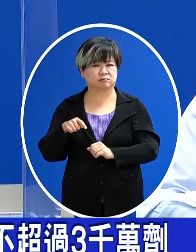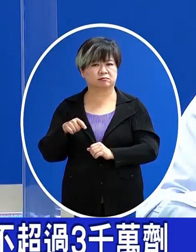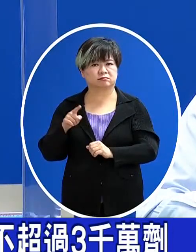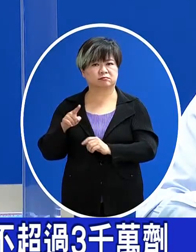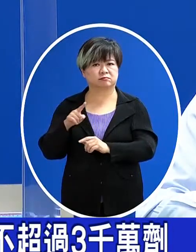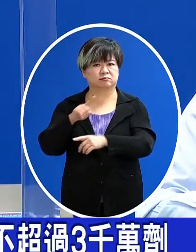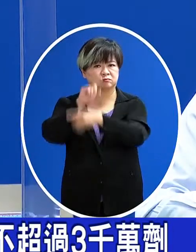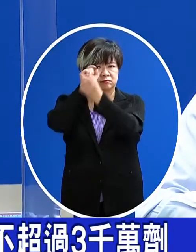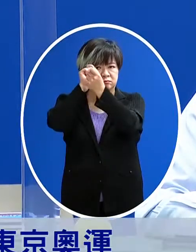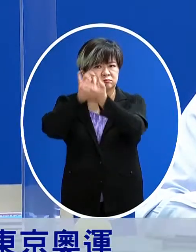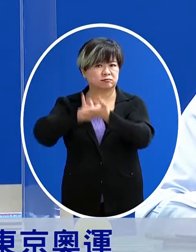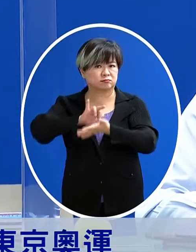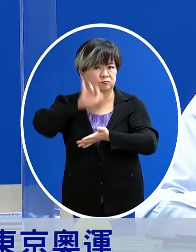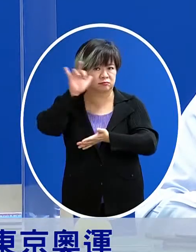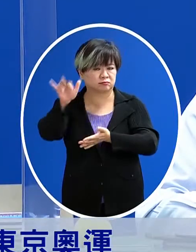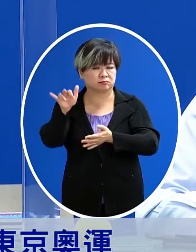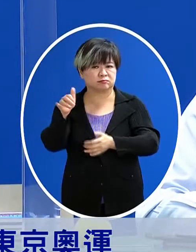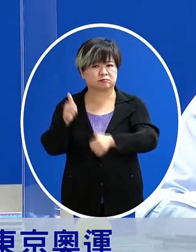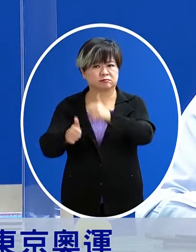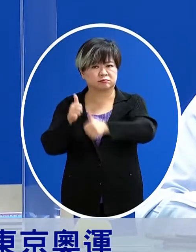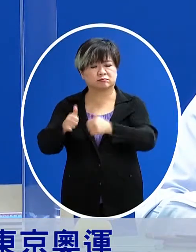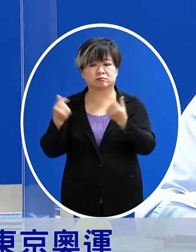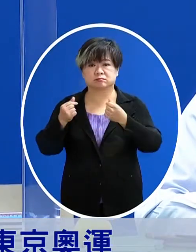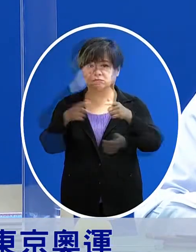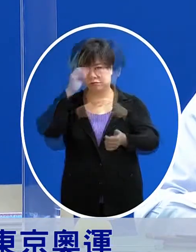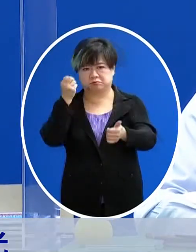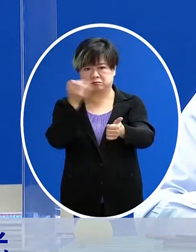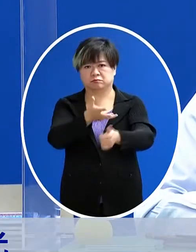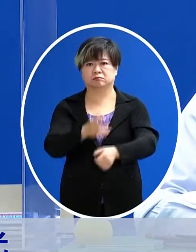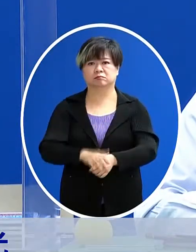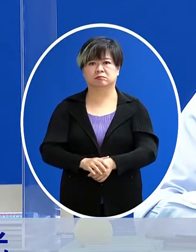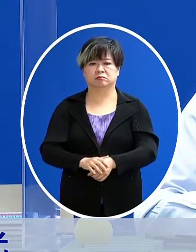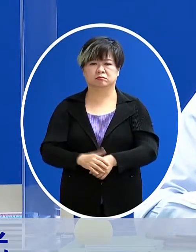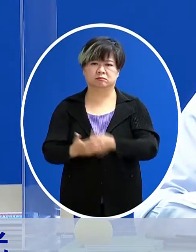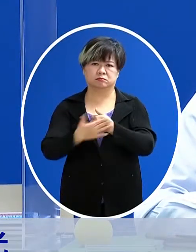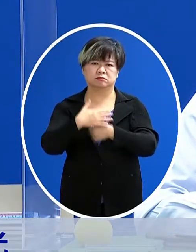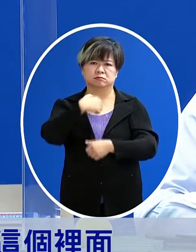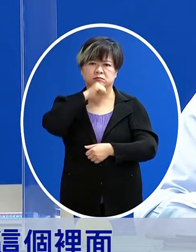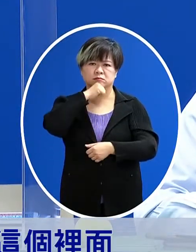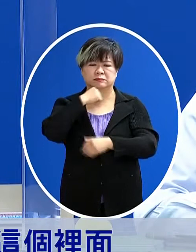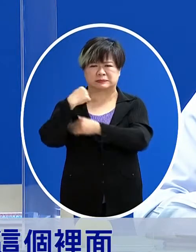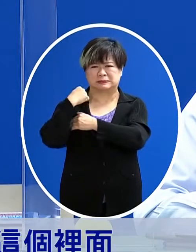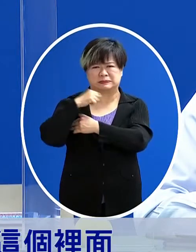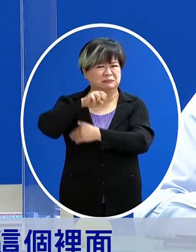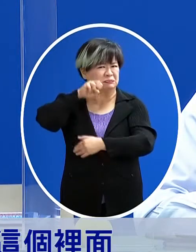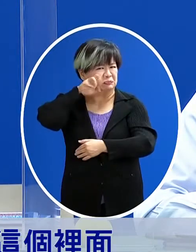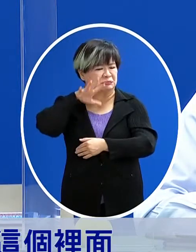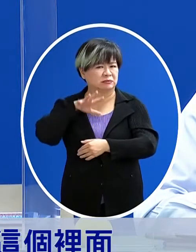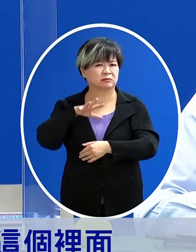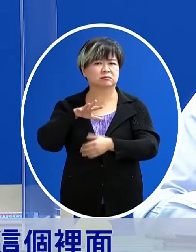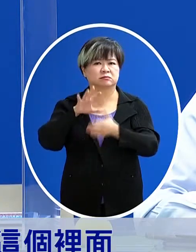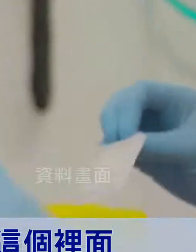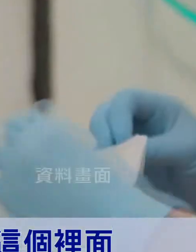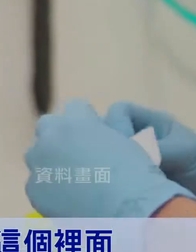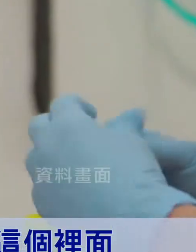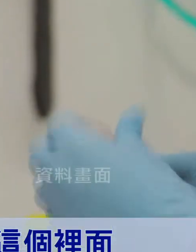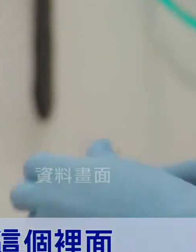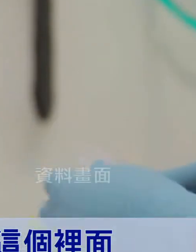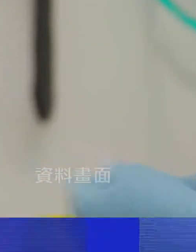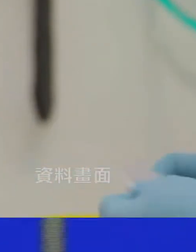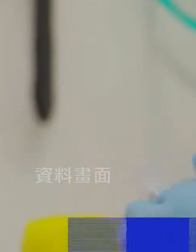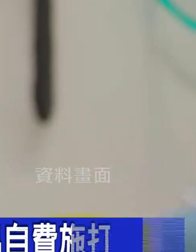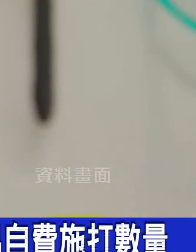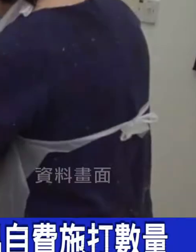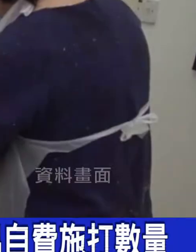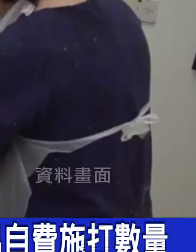3000万剂。 最近就要出国去可能去东京奥运去比赛，为国争光，所以我们会当初会把它列在这个里面。 除了新